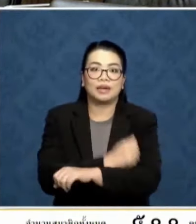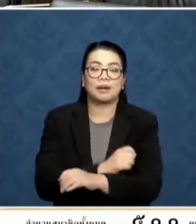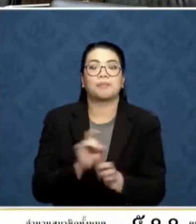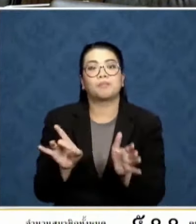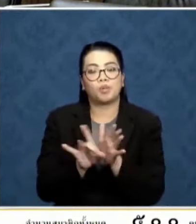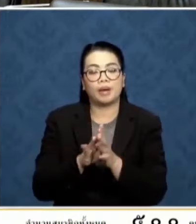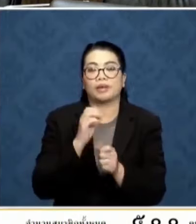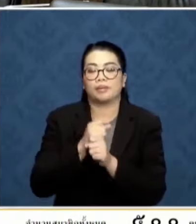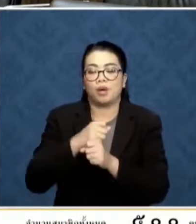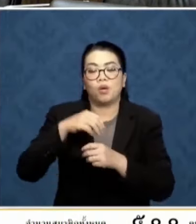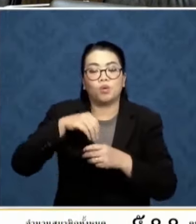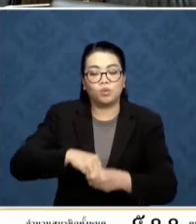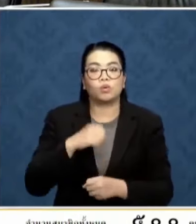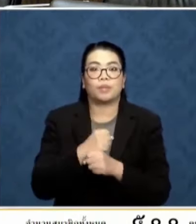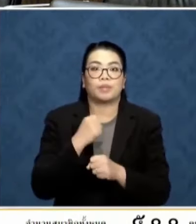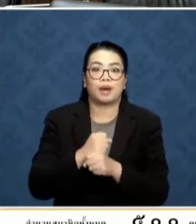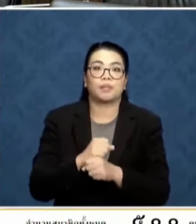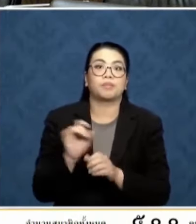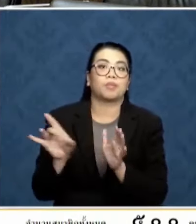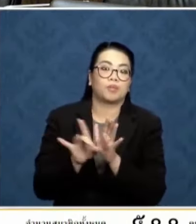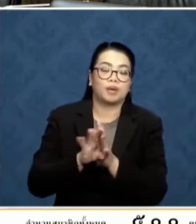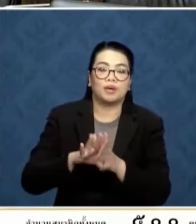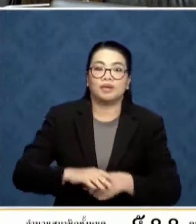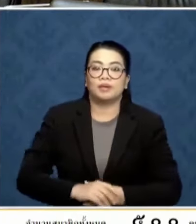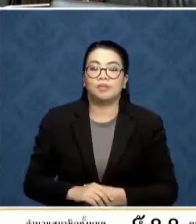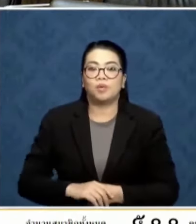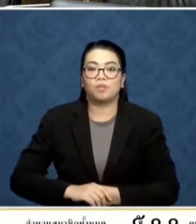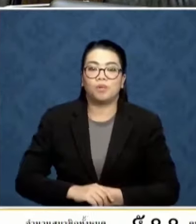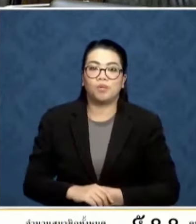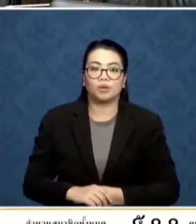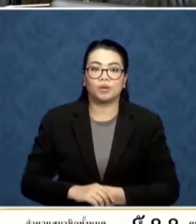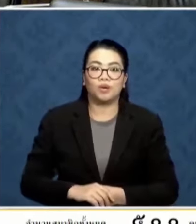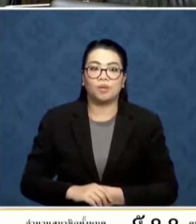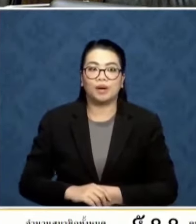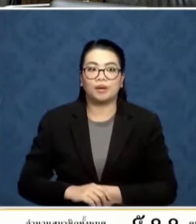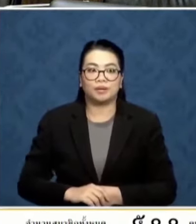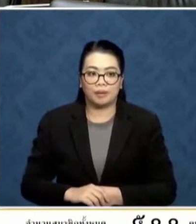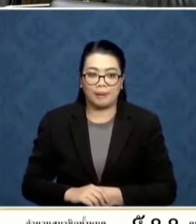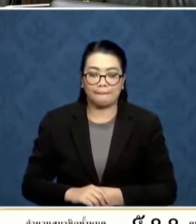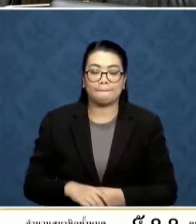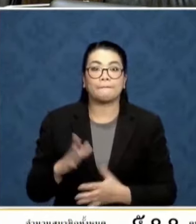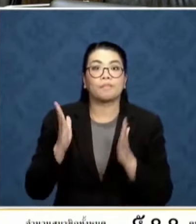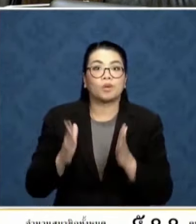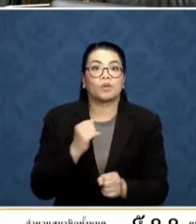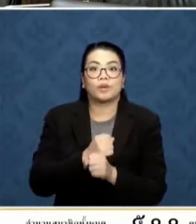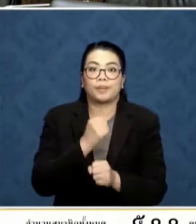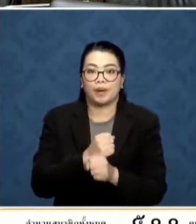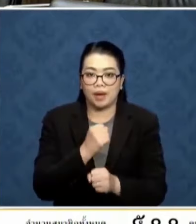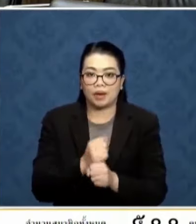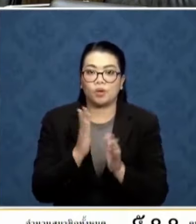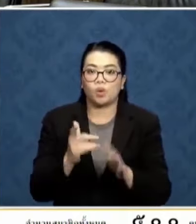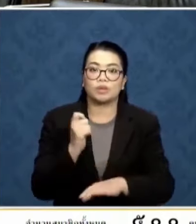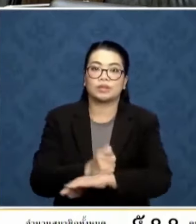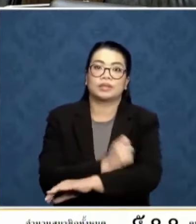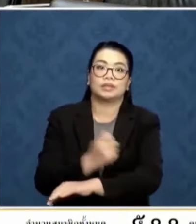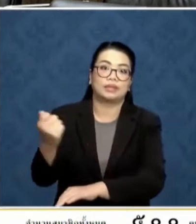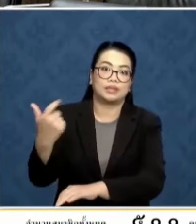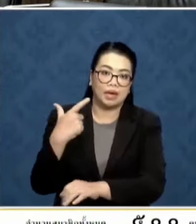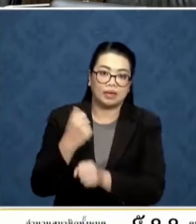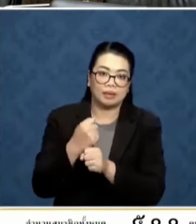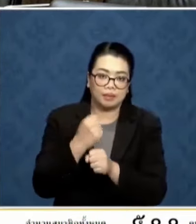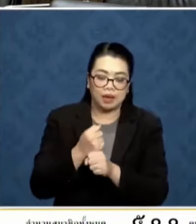ที่ทำงานด้วยครับทั้งหมดนี้เกิดขึ้นได้ครับเพราะตัวสหภาพแรงงานช่วยสร้างพื้นที่สื่อสารระหว่างคนทำงานและคนจ้างงานครับ